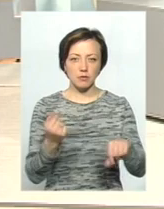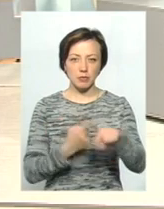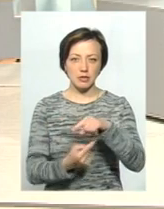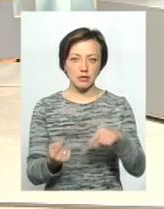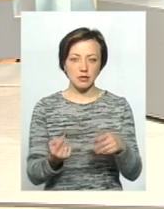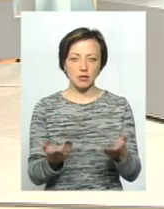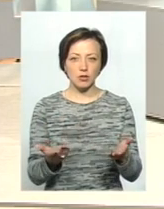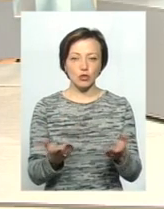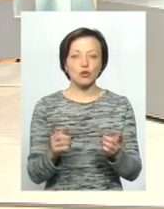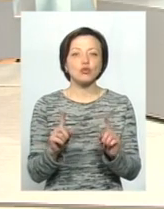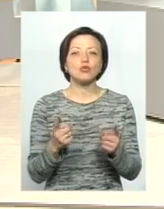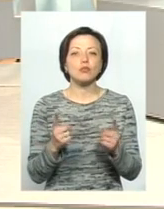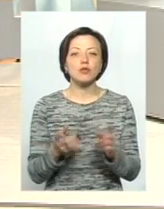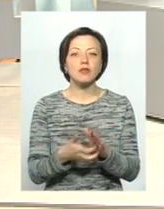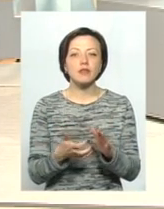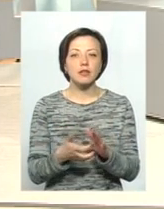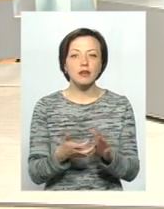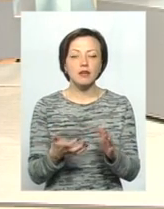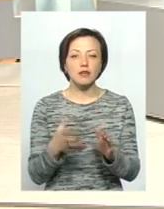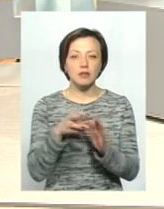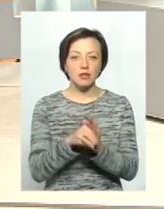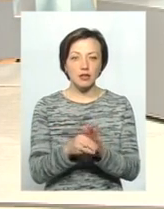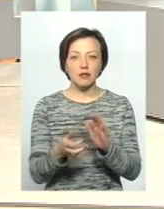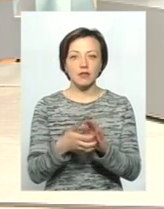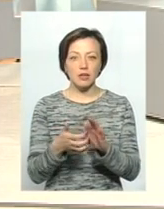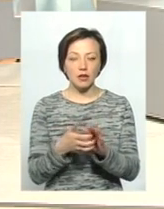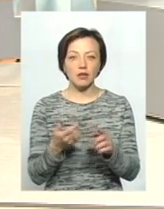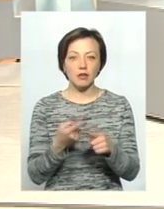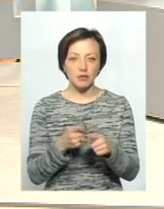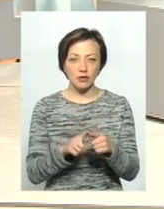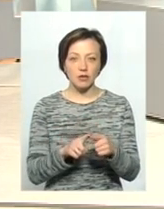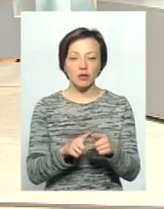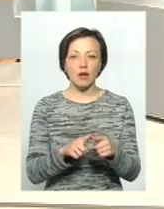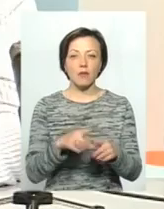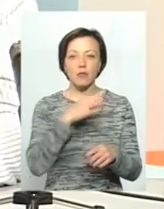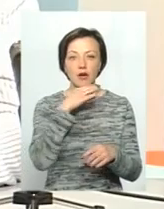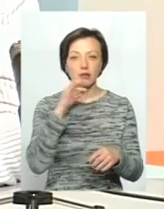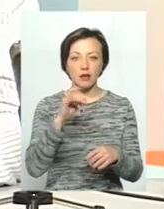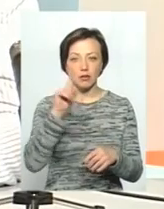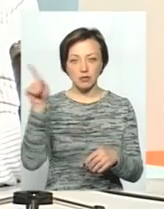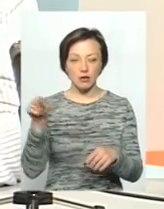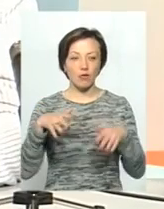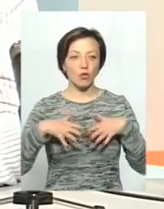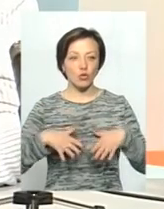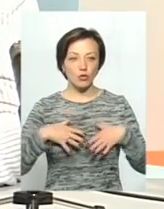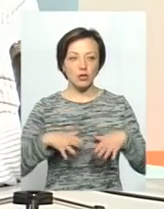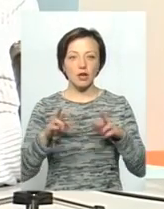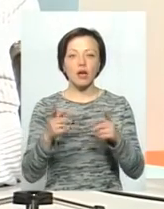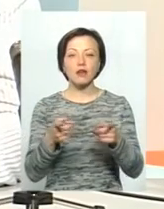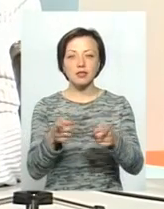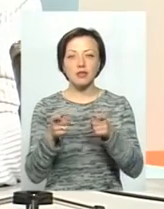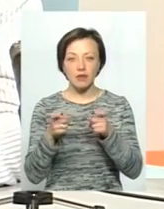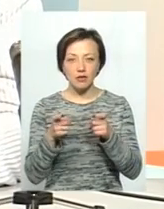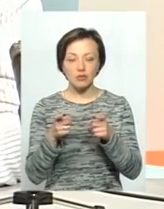Ну, чого не вистачає составляючих? Составляючих не вистачає. От я раз був в Грузії, вони завлікають до